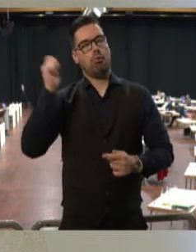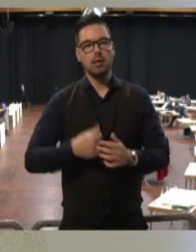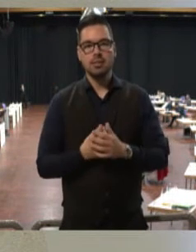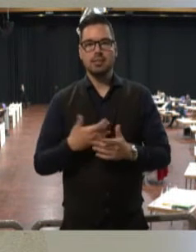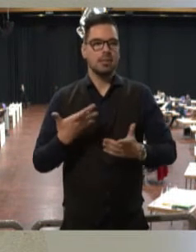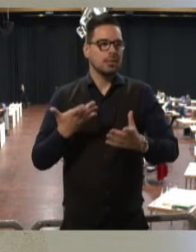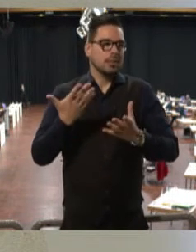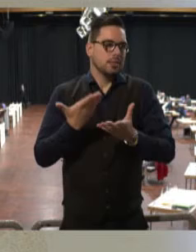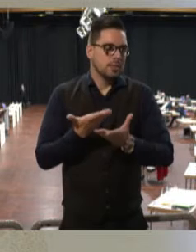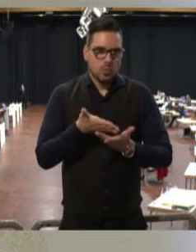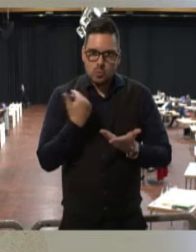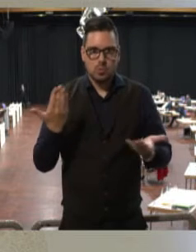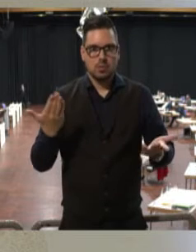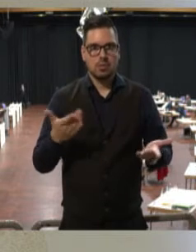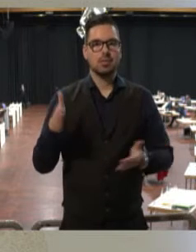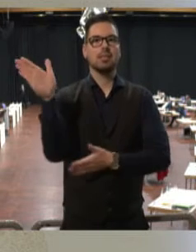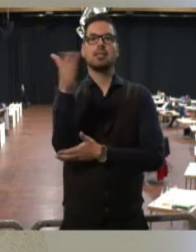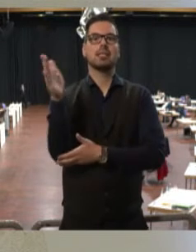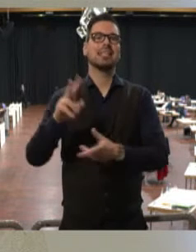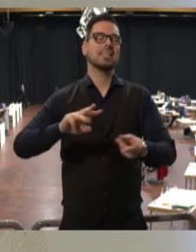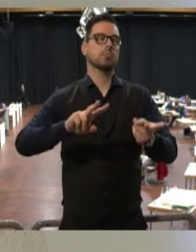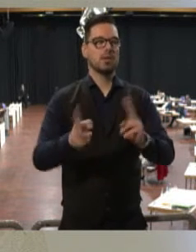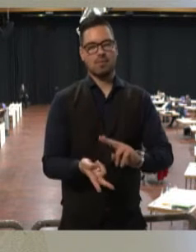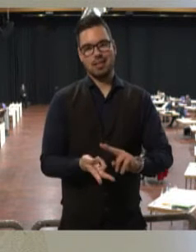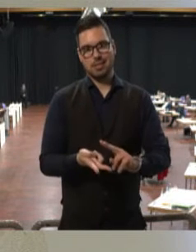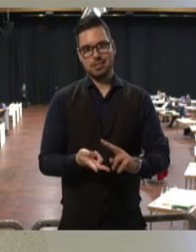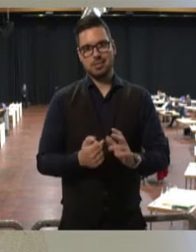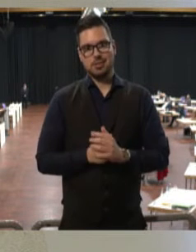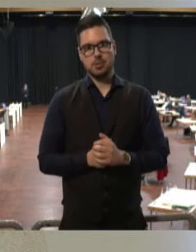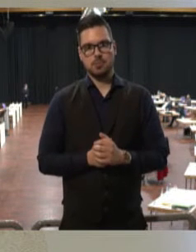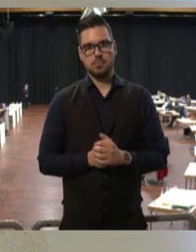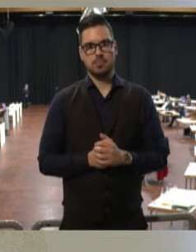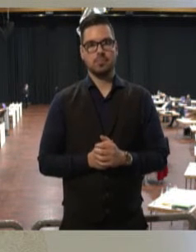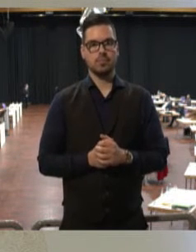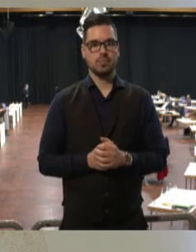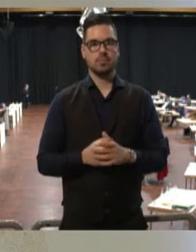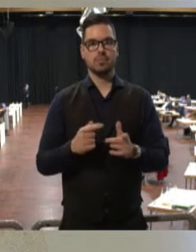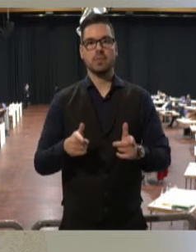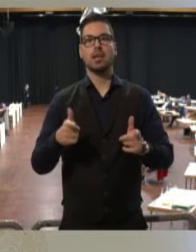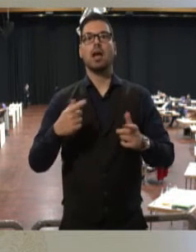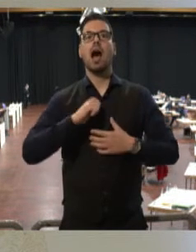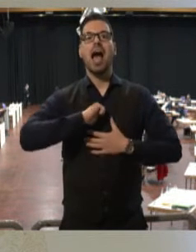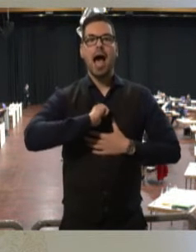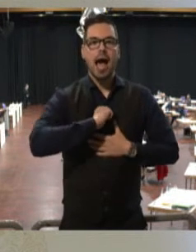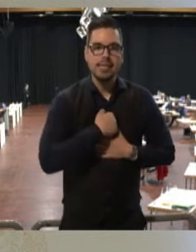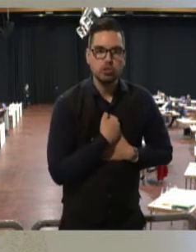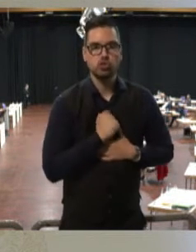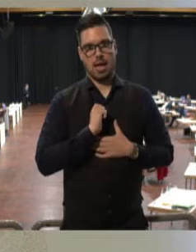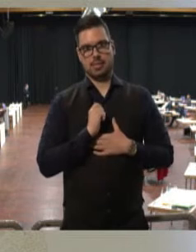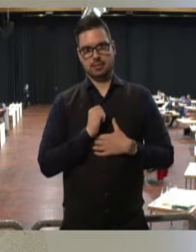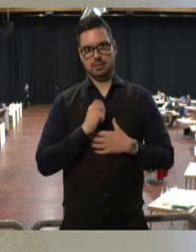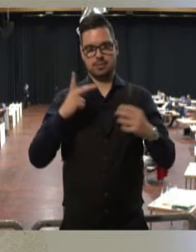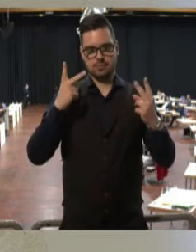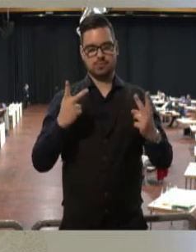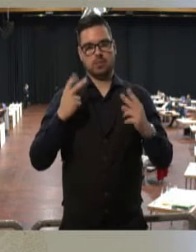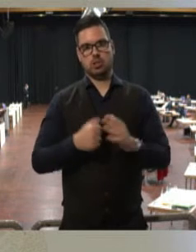ganz einfach nicht. Bei Klimawandel, der im Gange ist, kommt es eben darauf an, sich darauf einzustellen. Und da